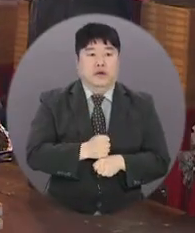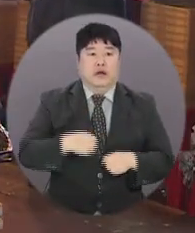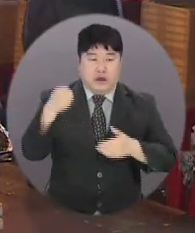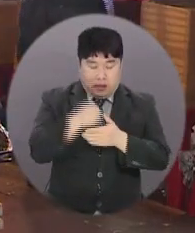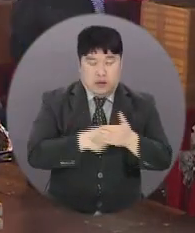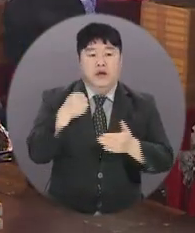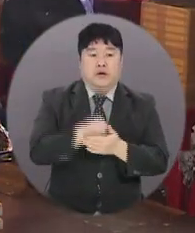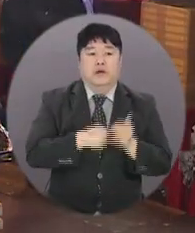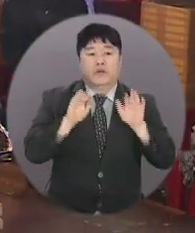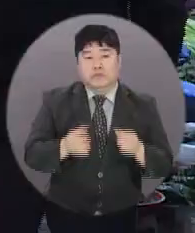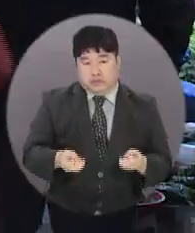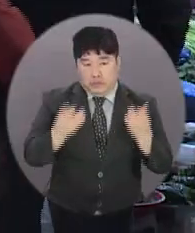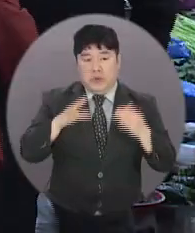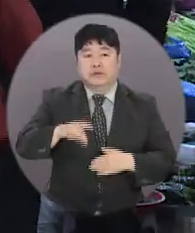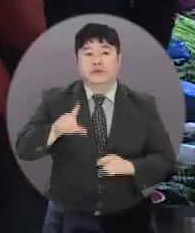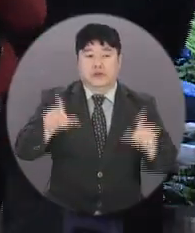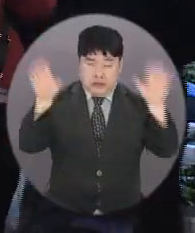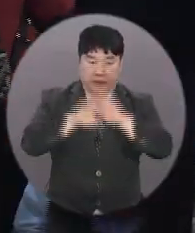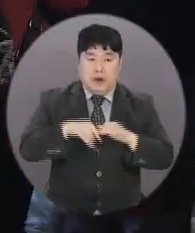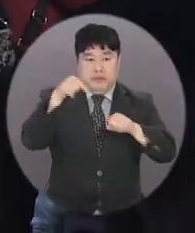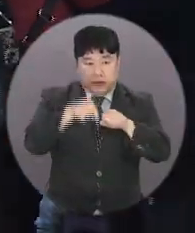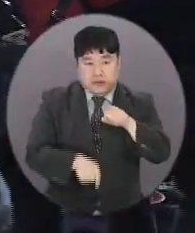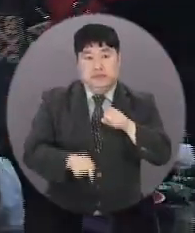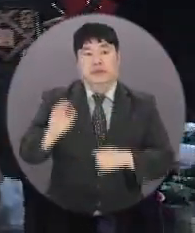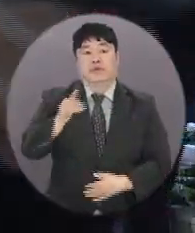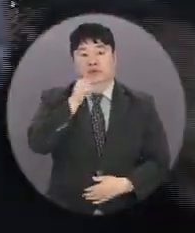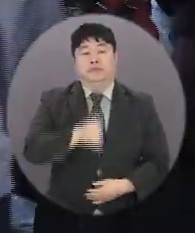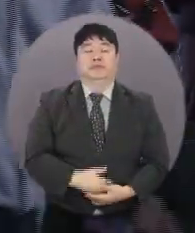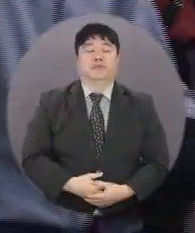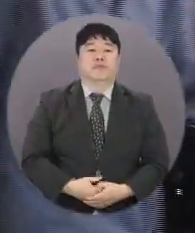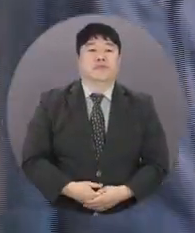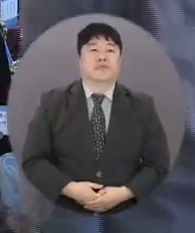야속한 명절 연휴 첫날 밤이 깊어가고 있습니다. MBC 뉴스 김철원입니다.